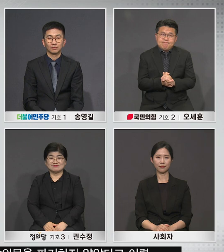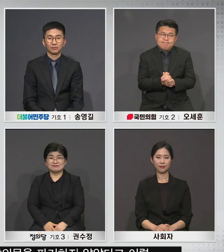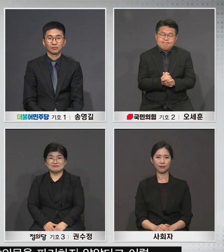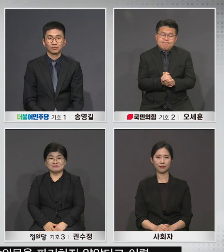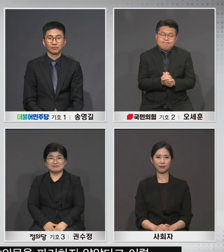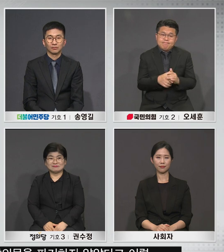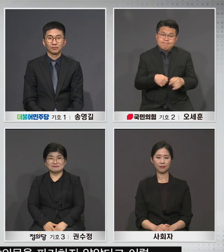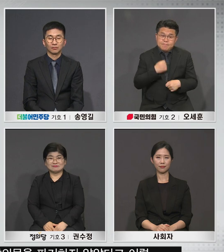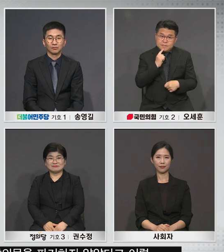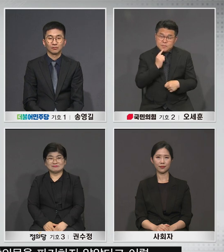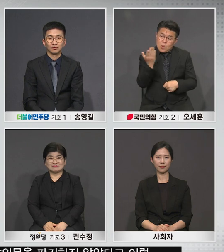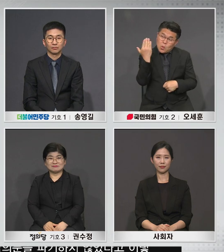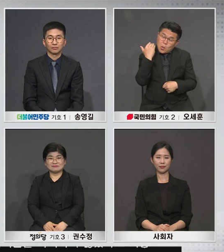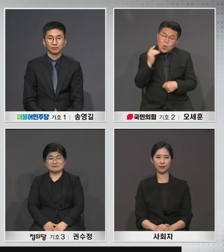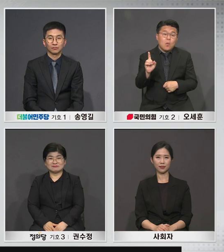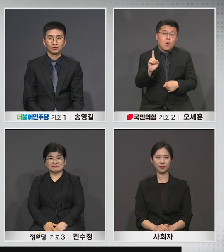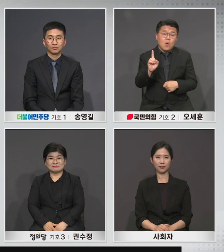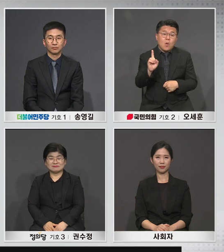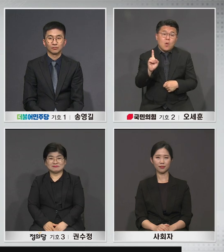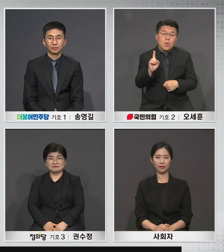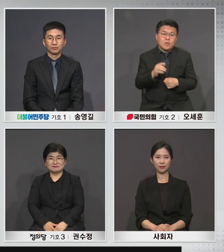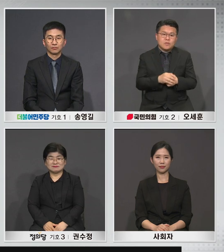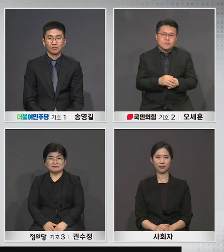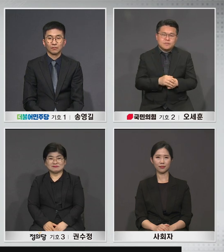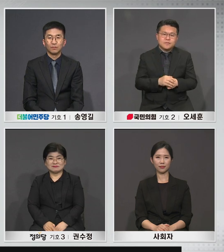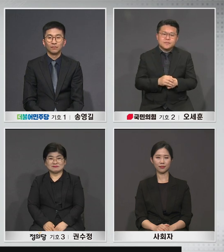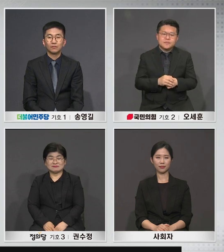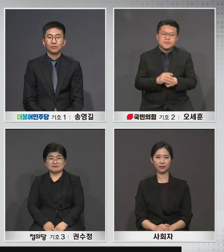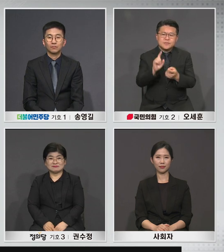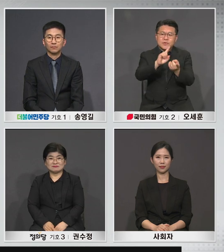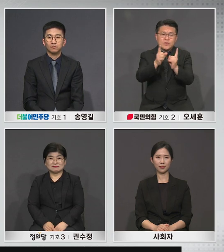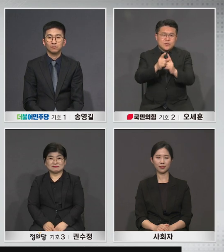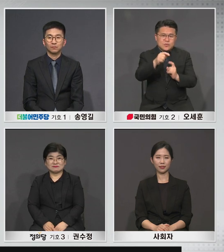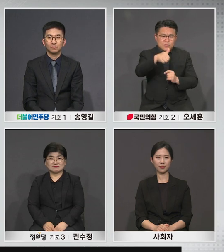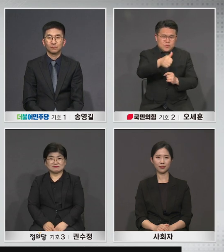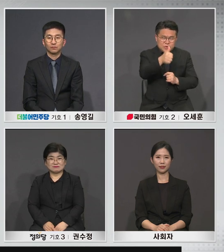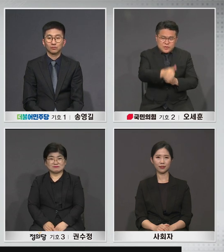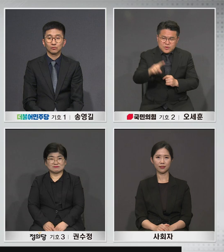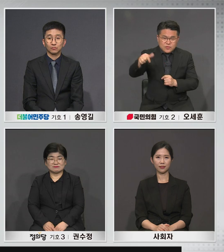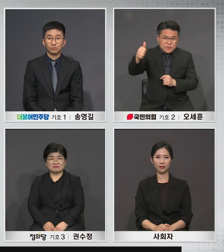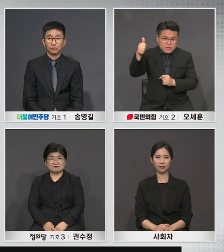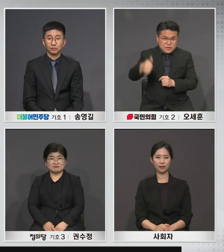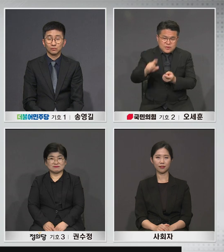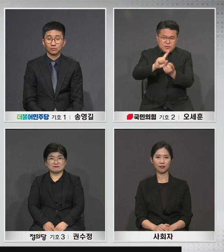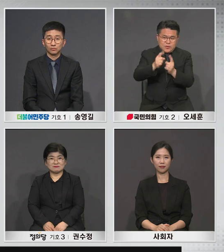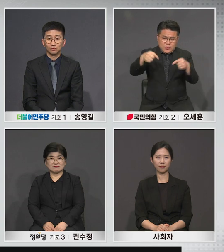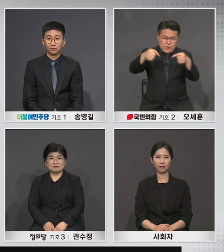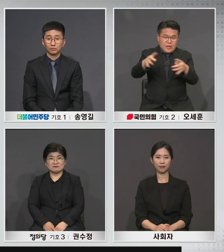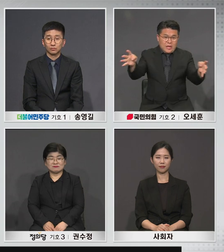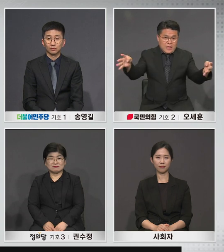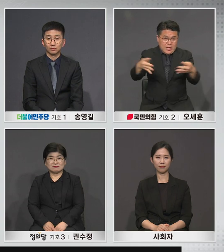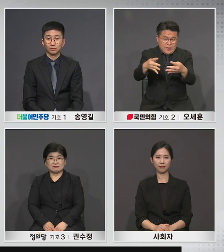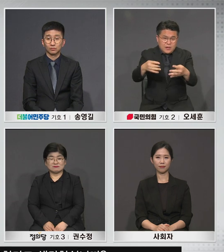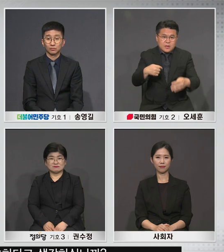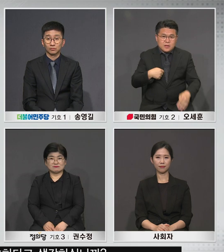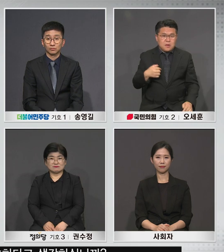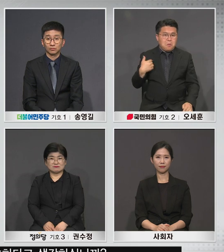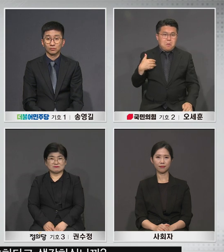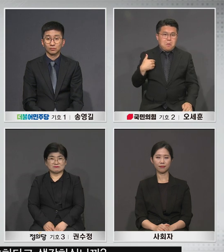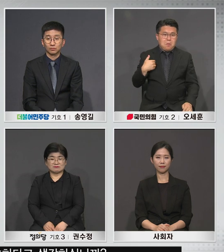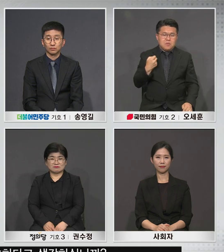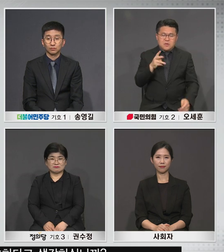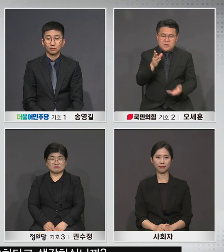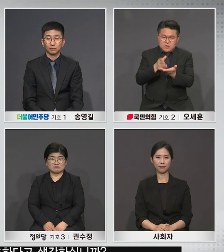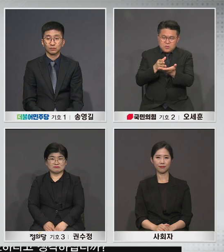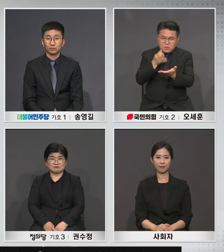최근까지도 국장 간의 합의가 있었다는 사실을 저도 뉴스를 보고 알았습니다. 아까 작년에